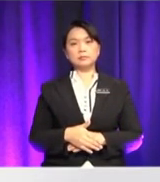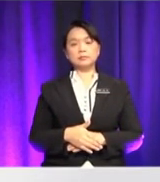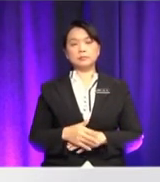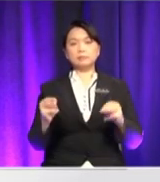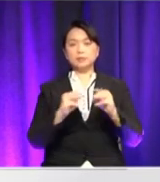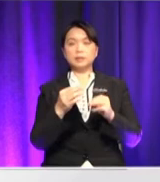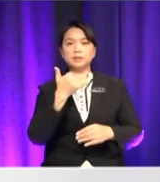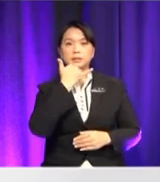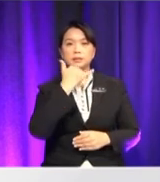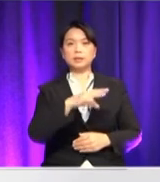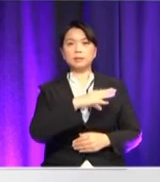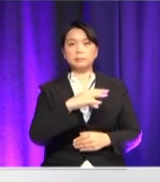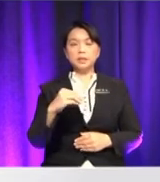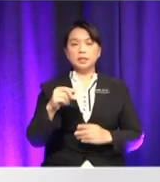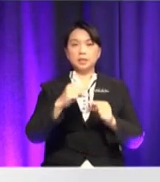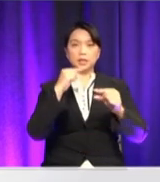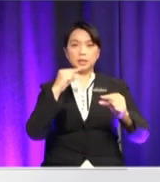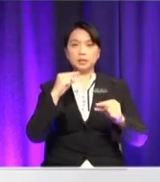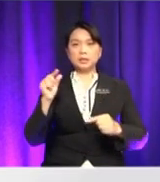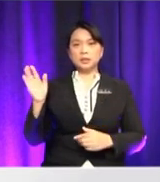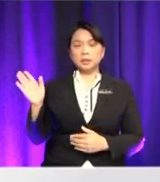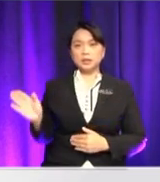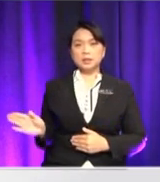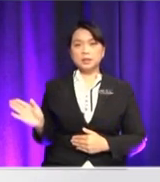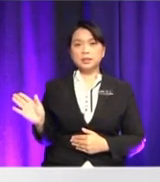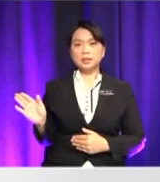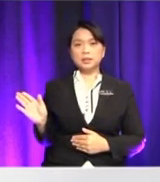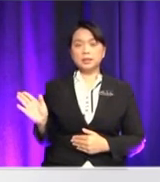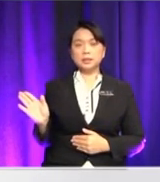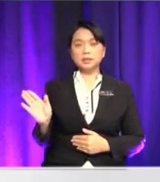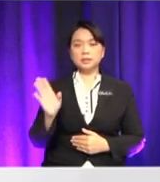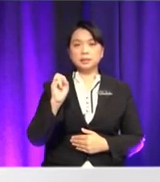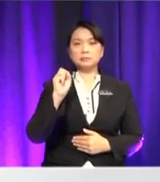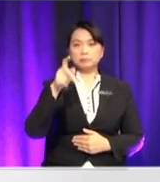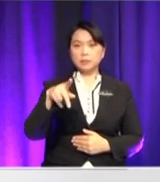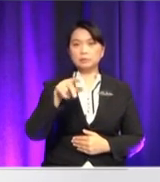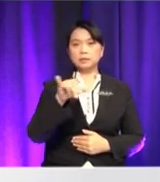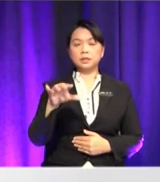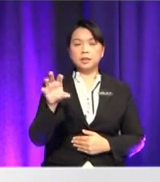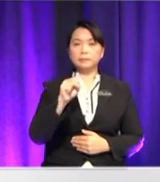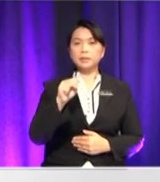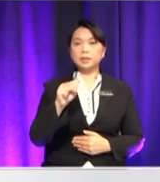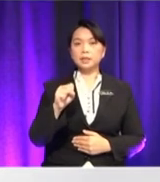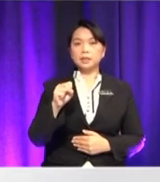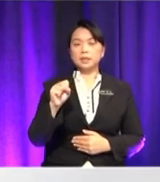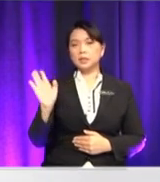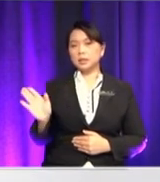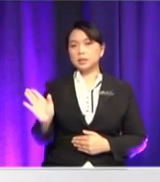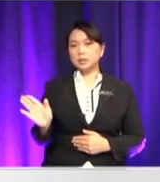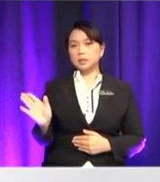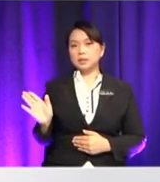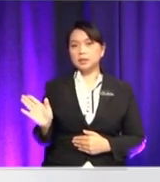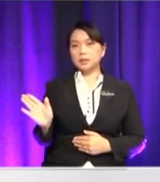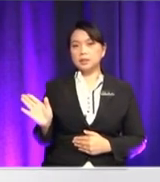tersalah ambek di punya garisan ini enggak sang prabu ini sepatunya uang MB di bahagian tebing layani